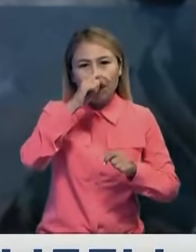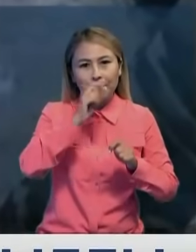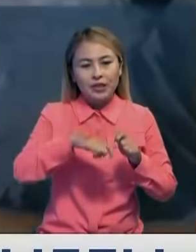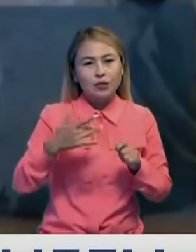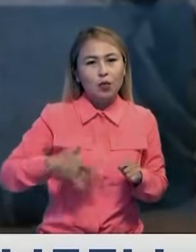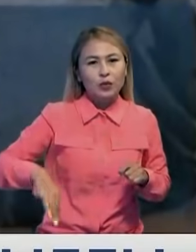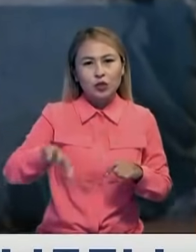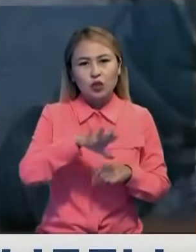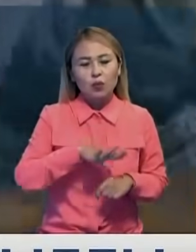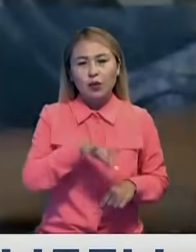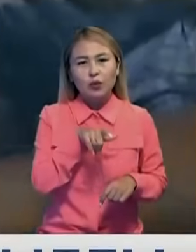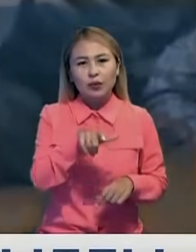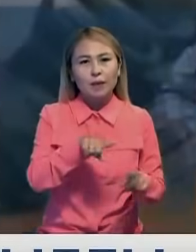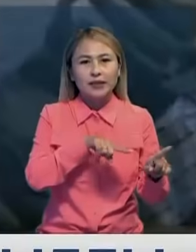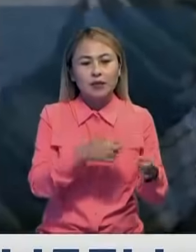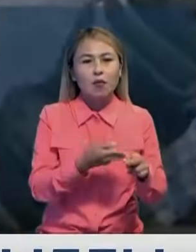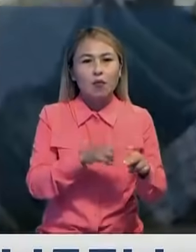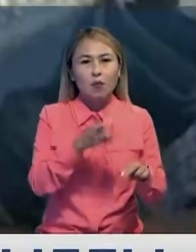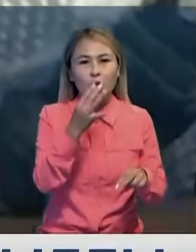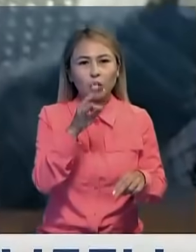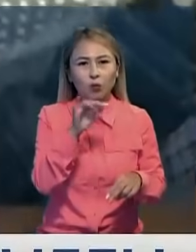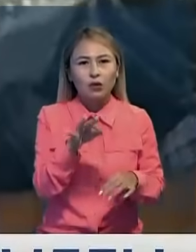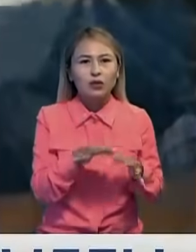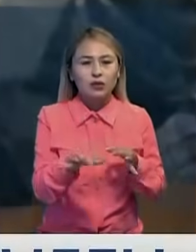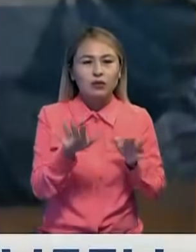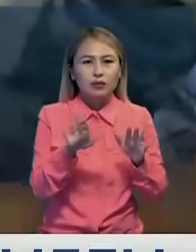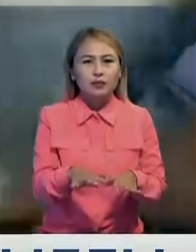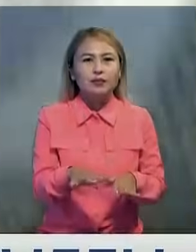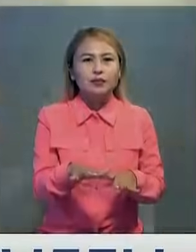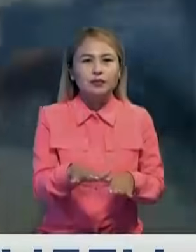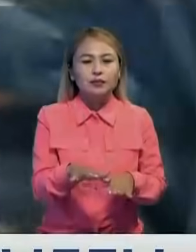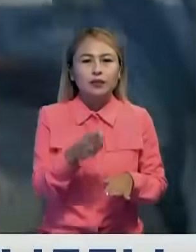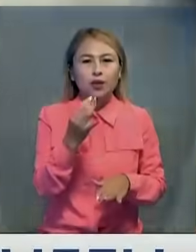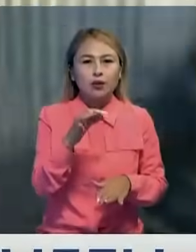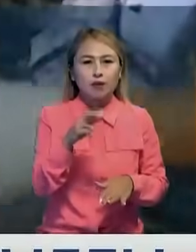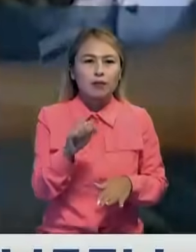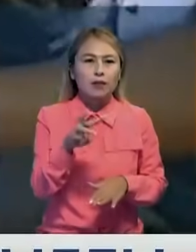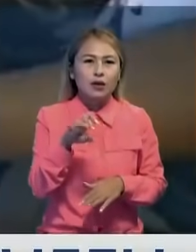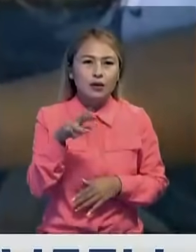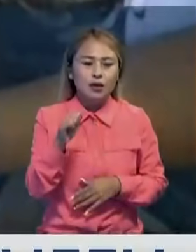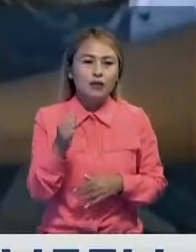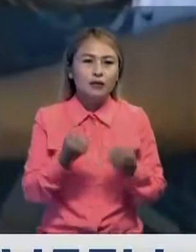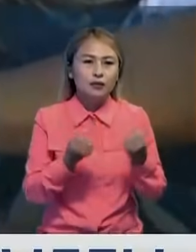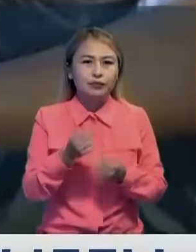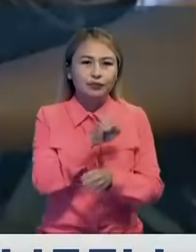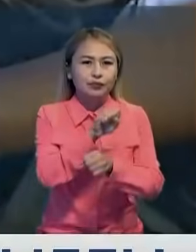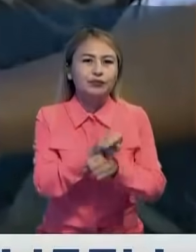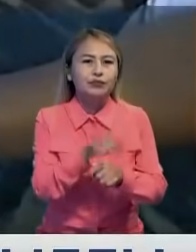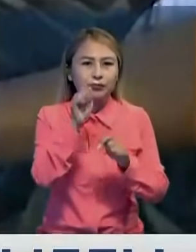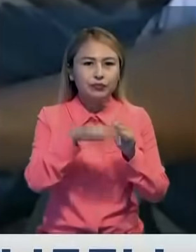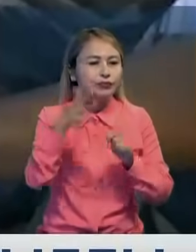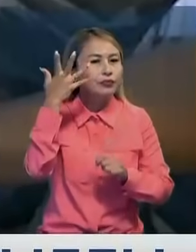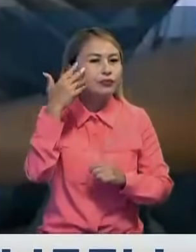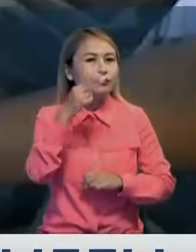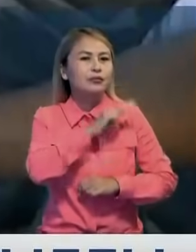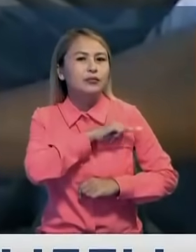барысында Жамбыл облысының жол патрульдік полициясы мен Мойынбұлақ ауданы тәртіп сақшылары Toyota маркалы автокөлігін тоқтатқан. Тексеру